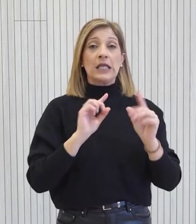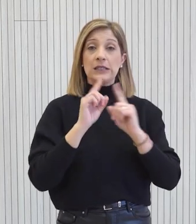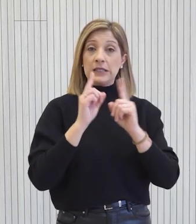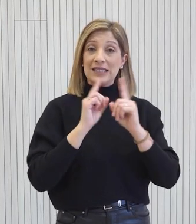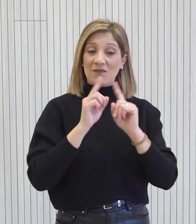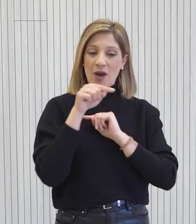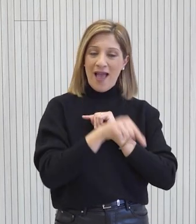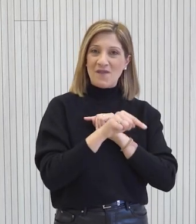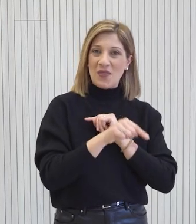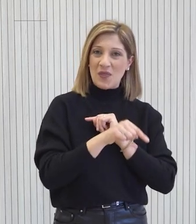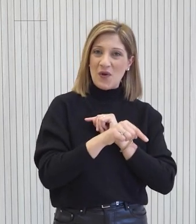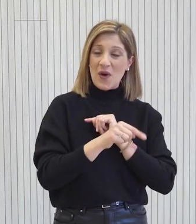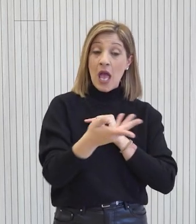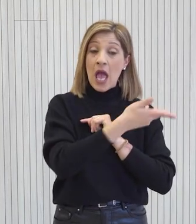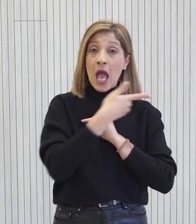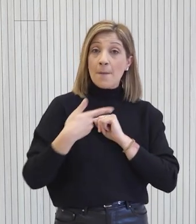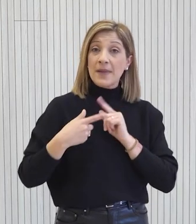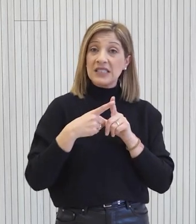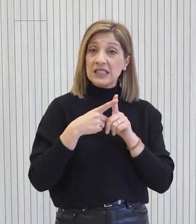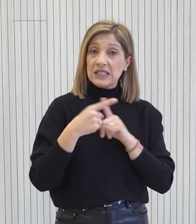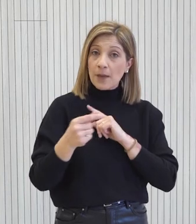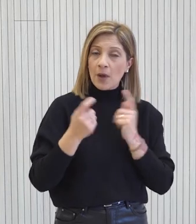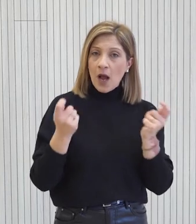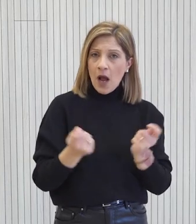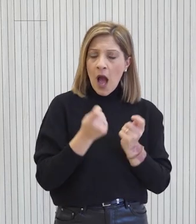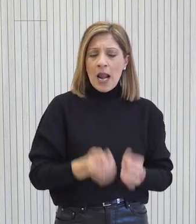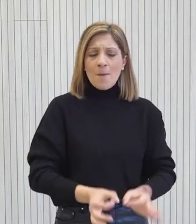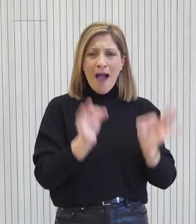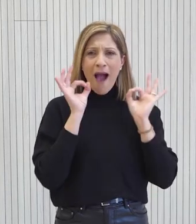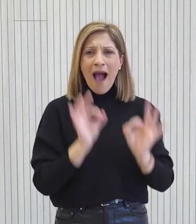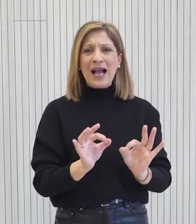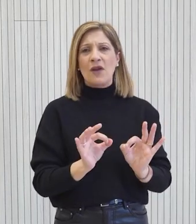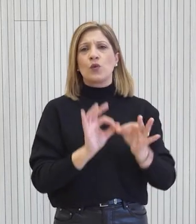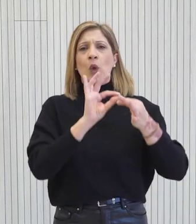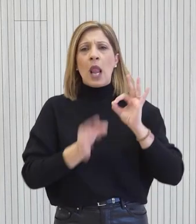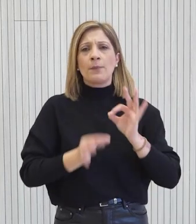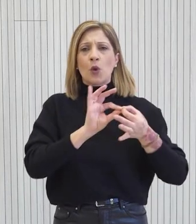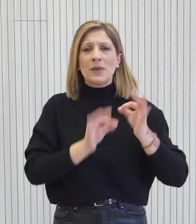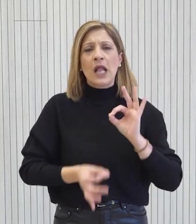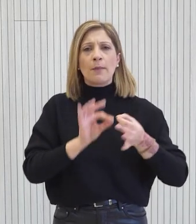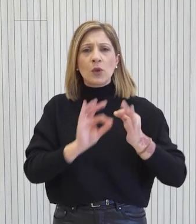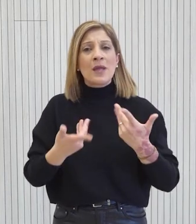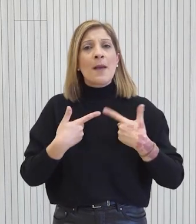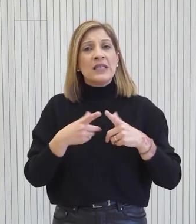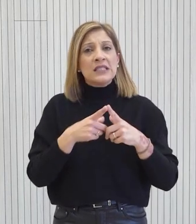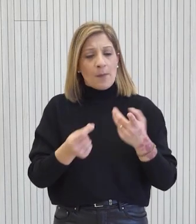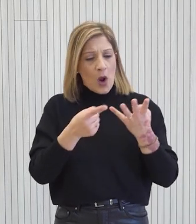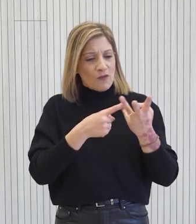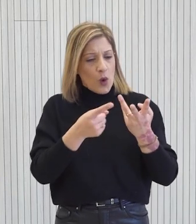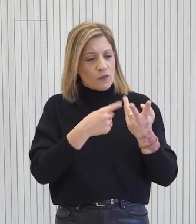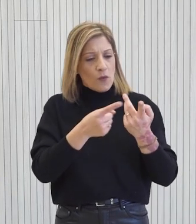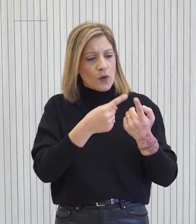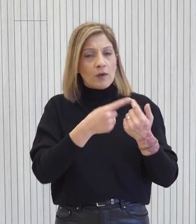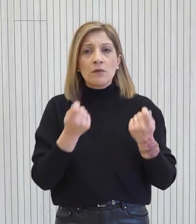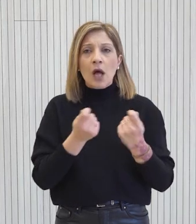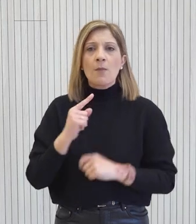προνοιών της συναντήληψης, η δική μας πλευρά υλοποίησε κατά γράμμα και ξεκίνησε την υλοποίηση κατά γράμμα όλων των προνοιών,